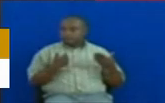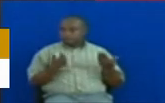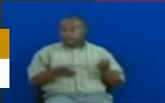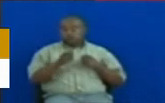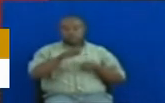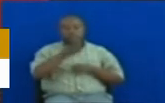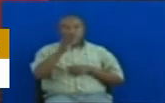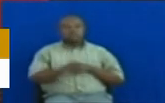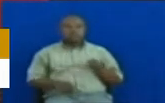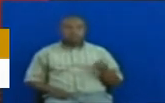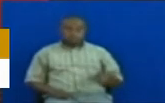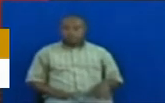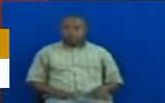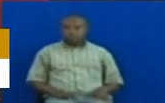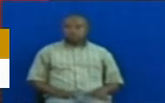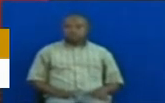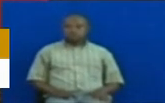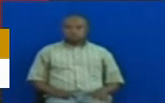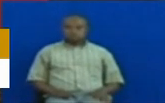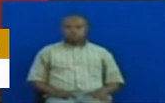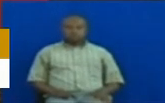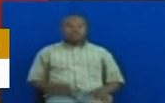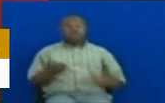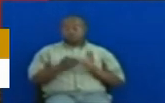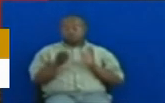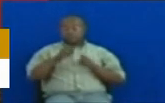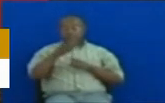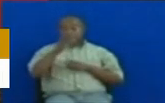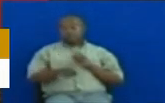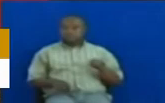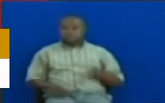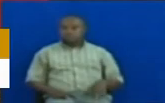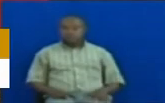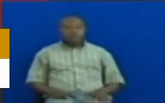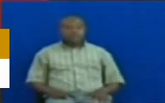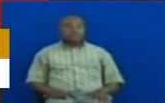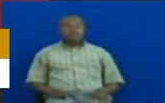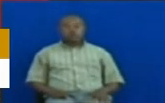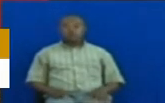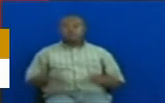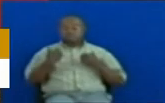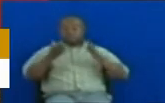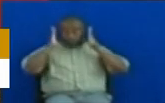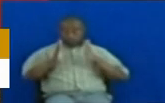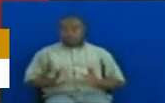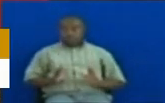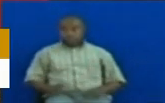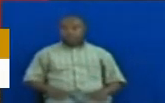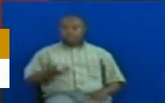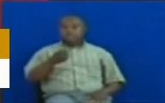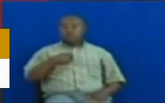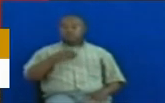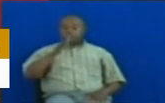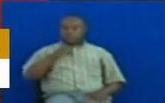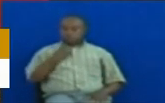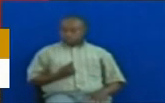saa mheshimiwa, ili tutendee haki tu sheria, ila twende speed sasa. Ndio. Kwa hiyo mheshimiwa speaker, mimi nataka niseme